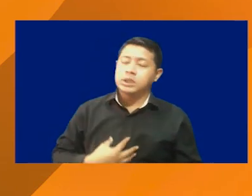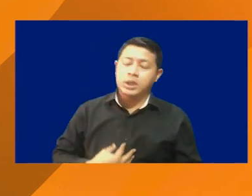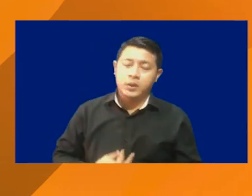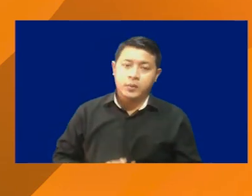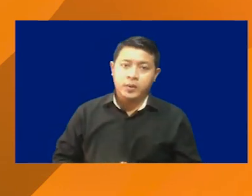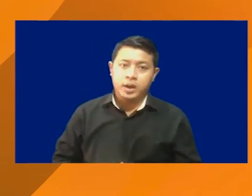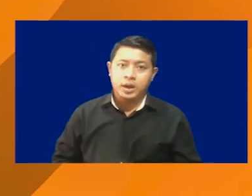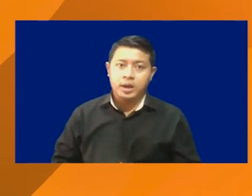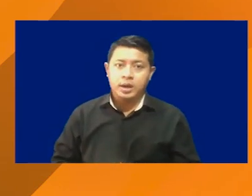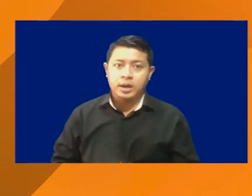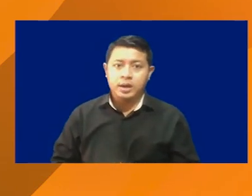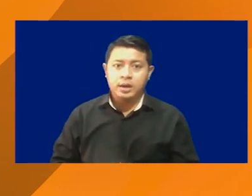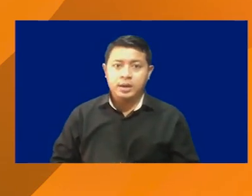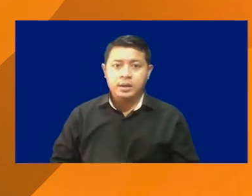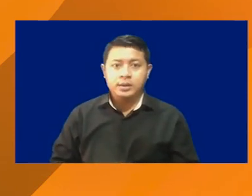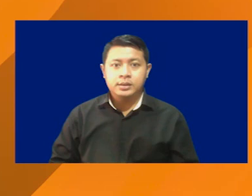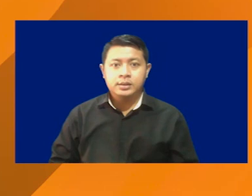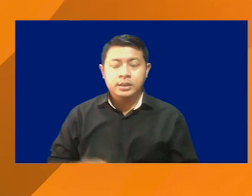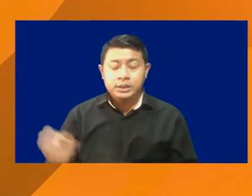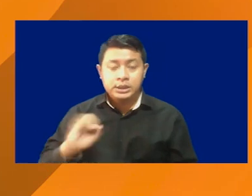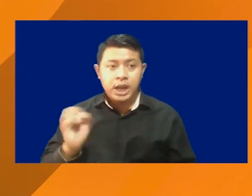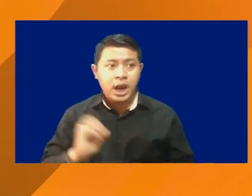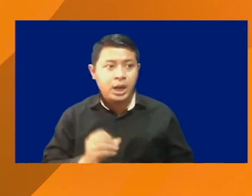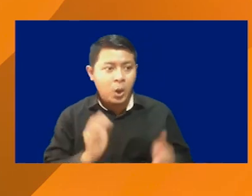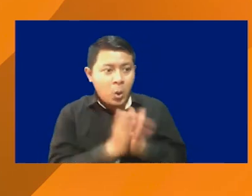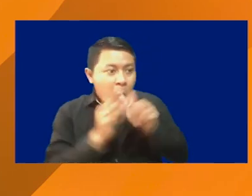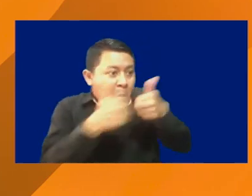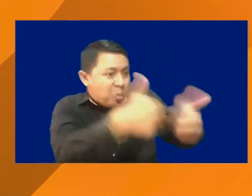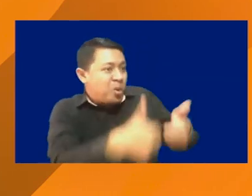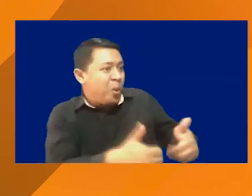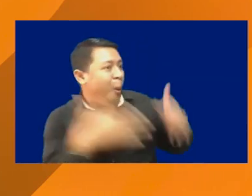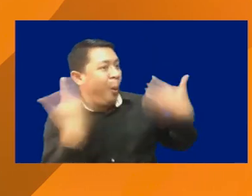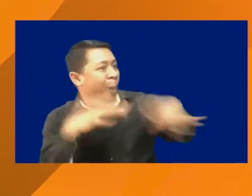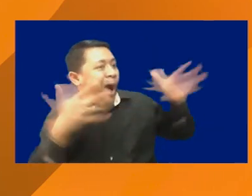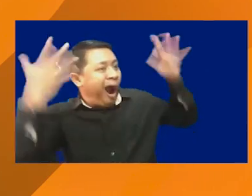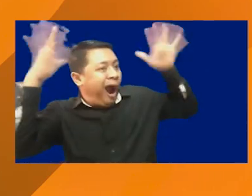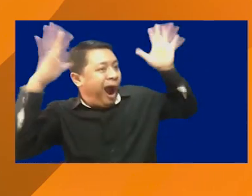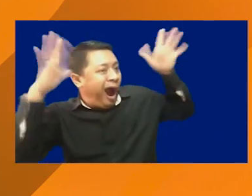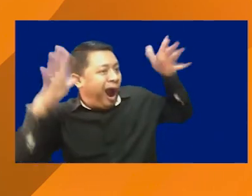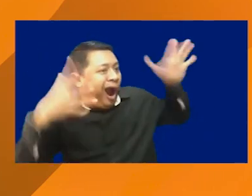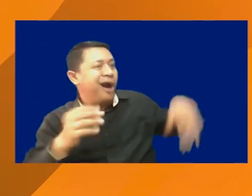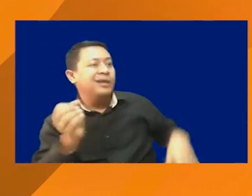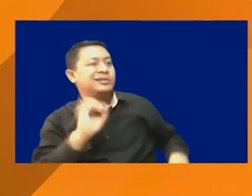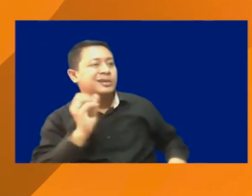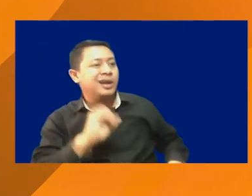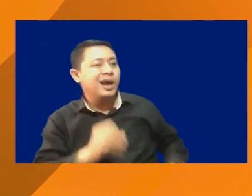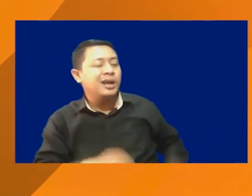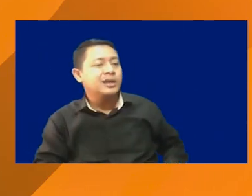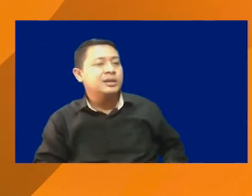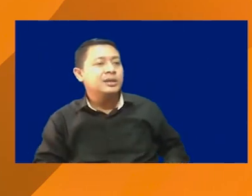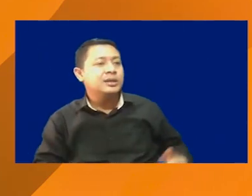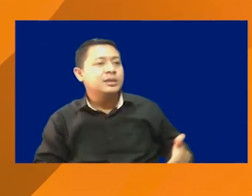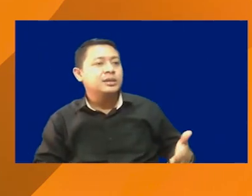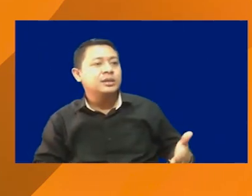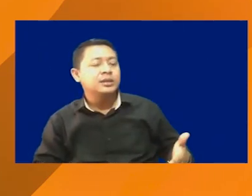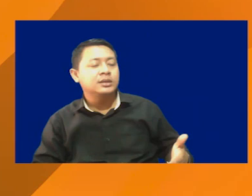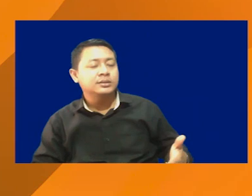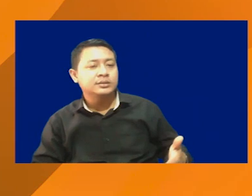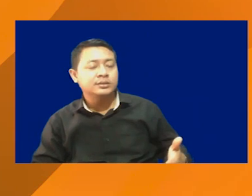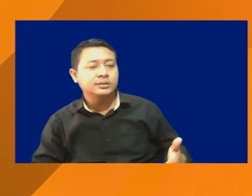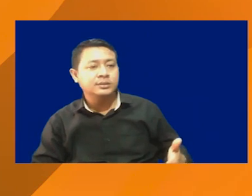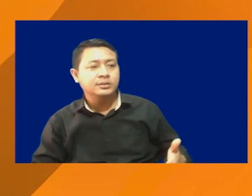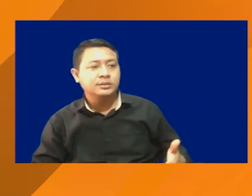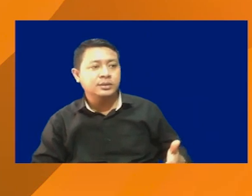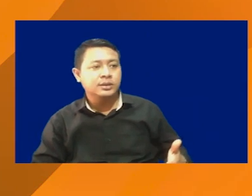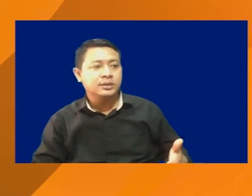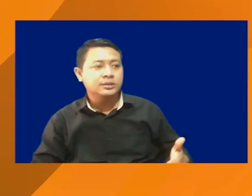dan kecewa. Nggak ada sedikit pun kata pujian. Malahan adanya